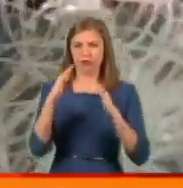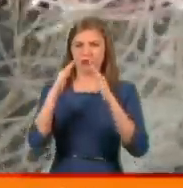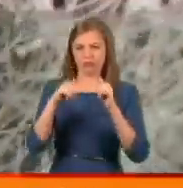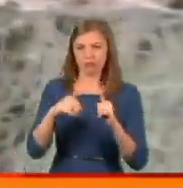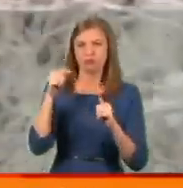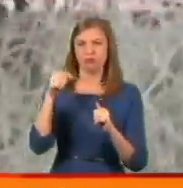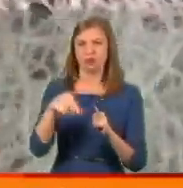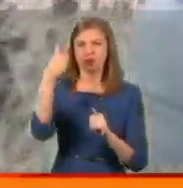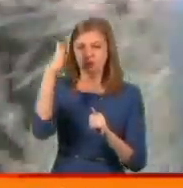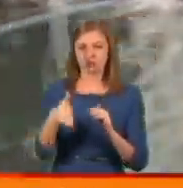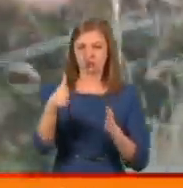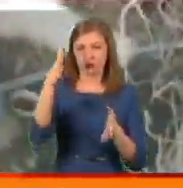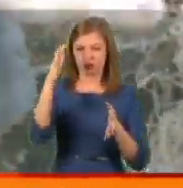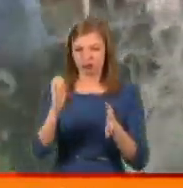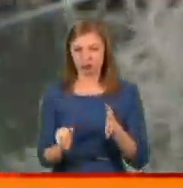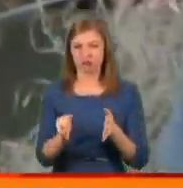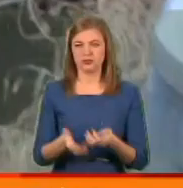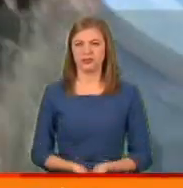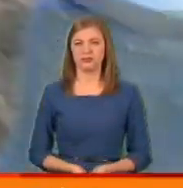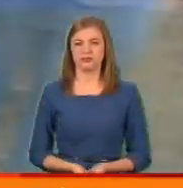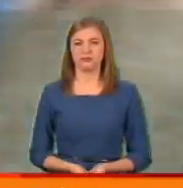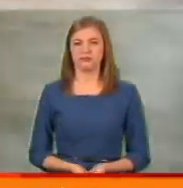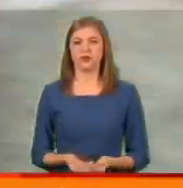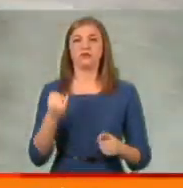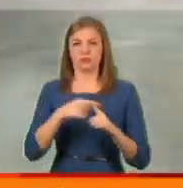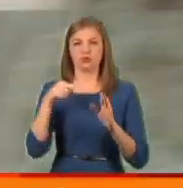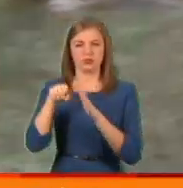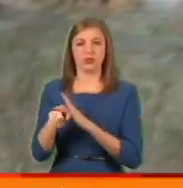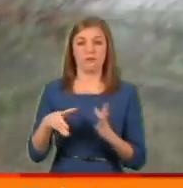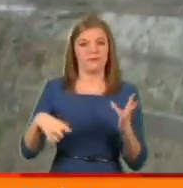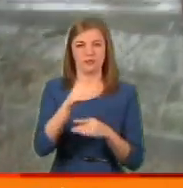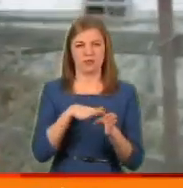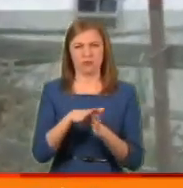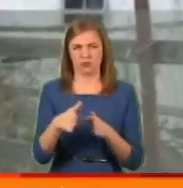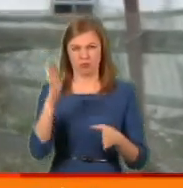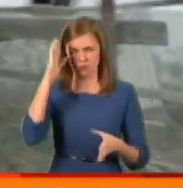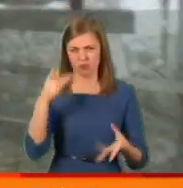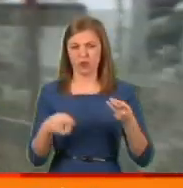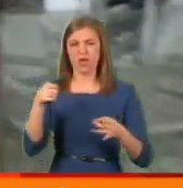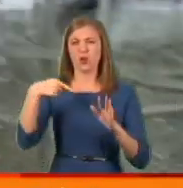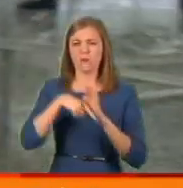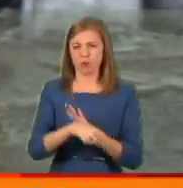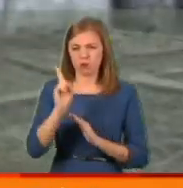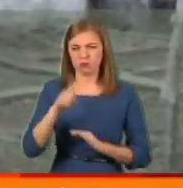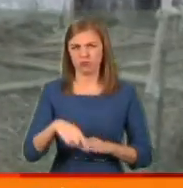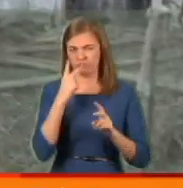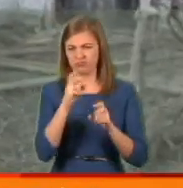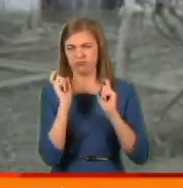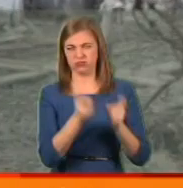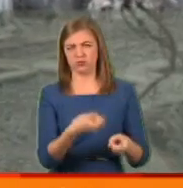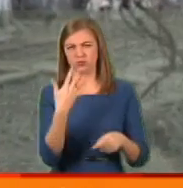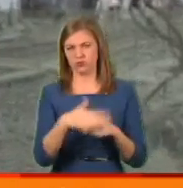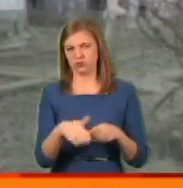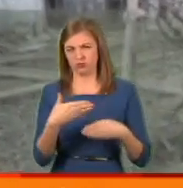дом, вот, мало того, що в нього впали, так воно ще рухнула. От того, що там везде повністю. Там вон погріб теж вже бросили його,